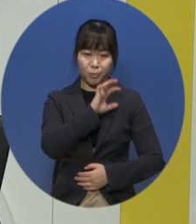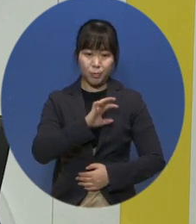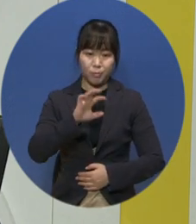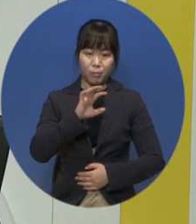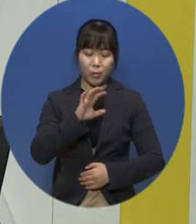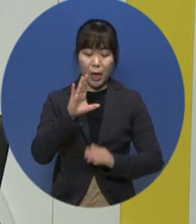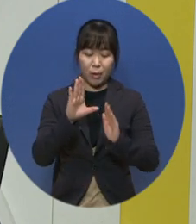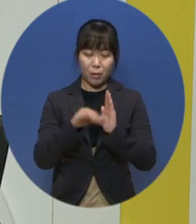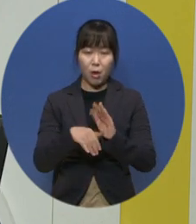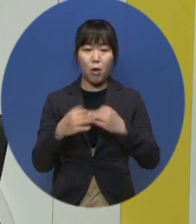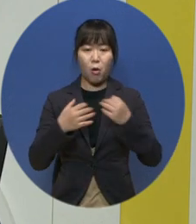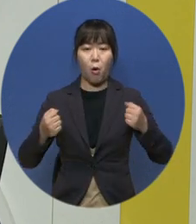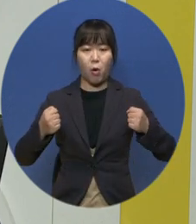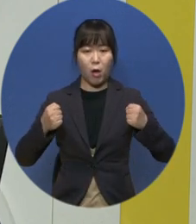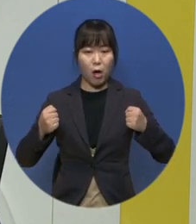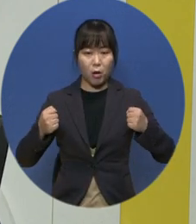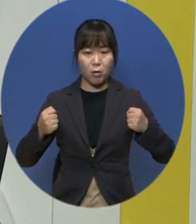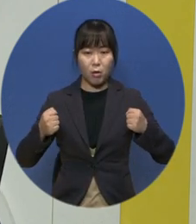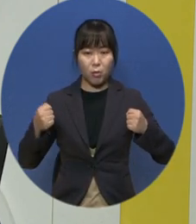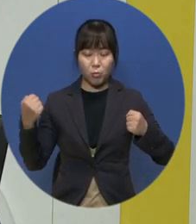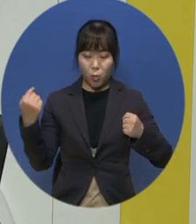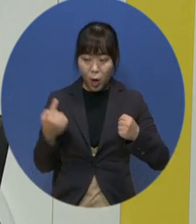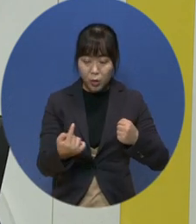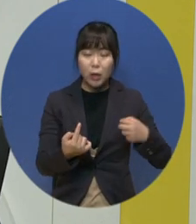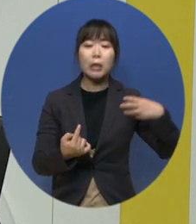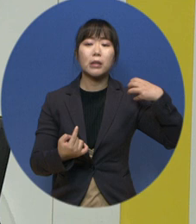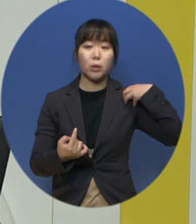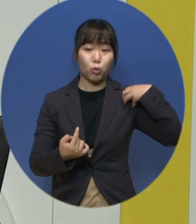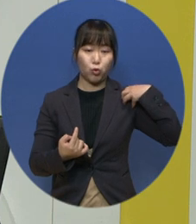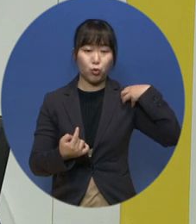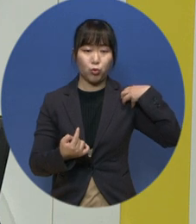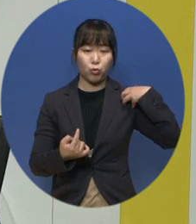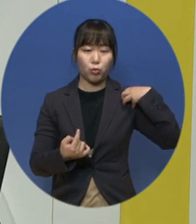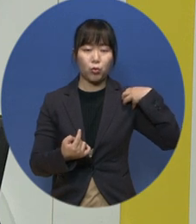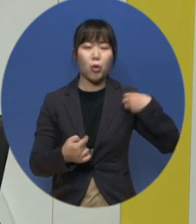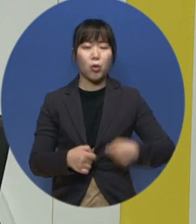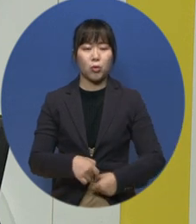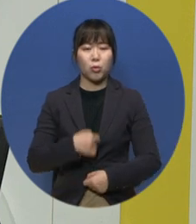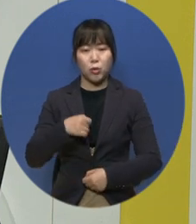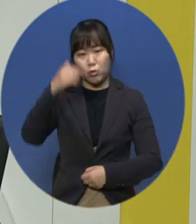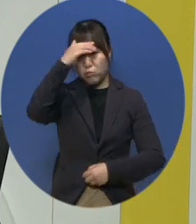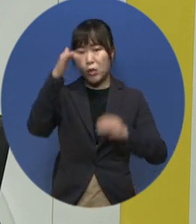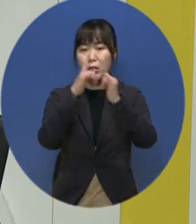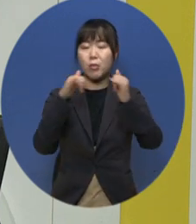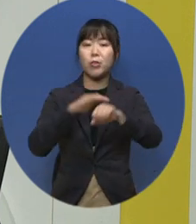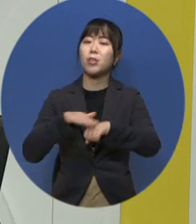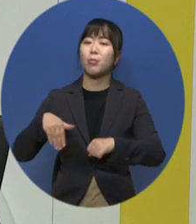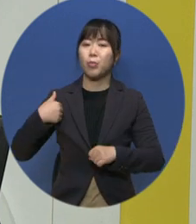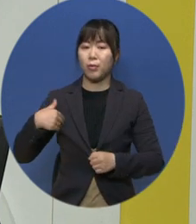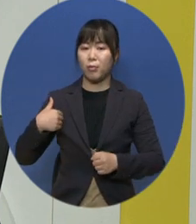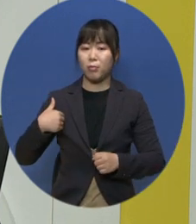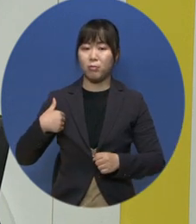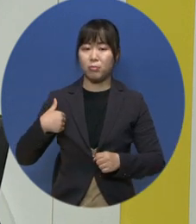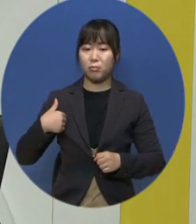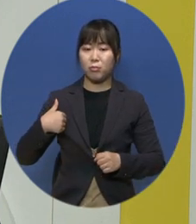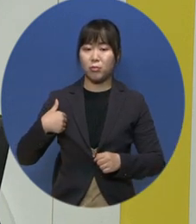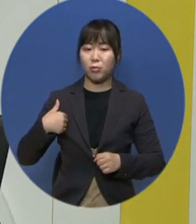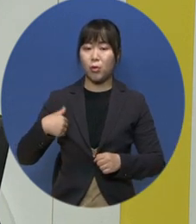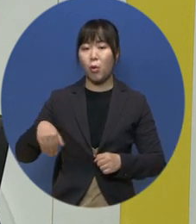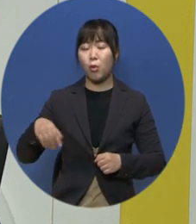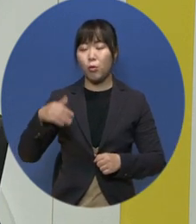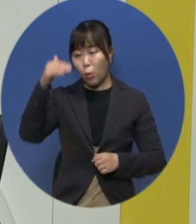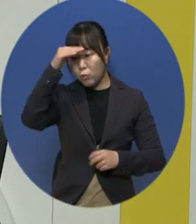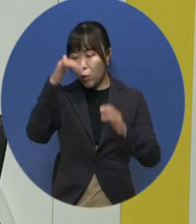연습 나올 때 건강한 상태로 나와야 되는 게 의무적인데 사실 관객은 모르잖아요. 그렇지. 예, 관객은 어떤